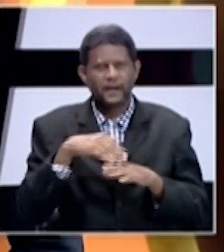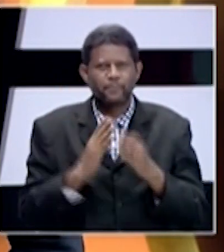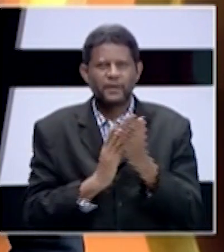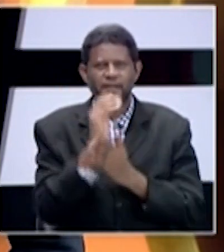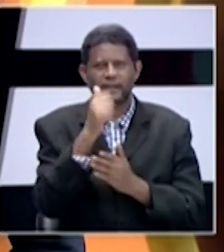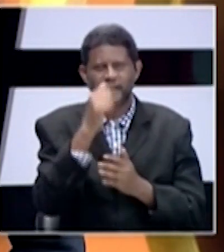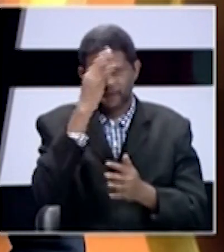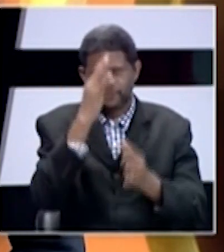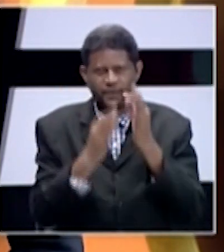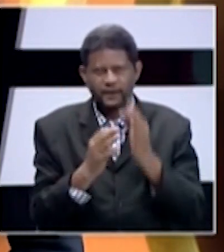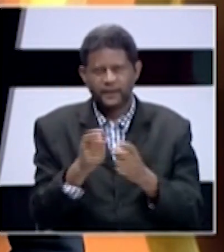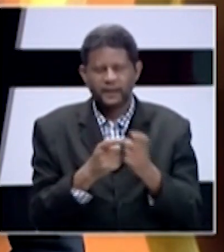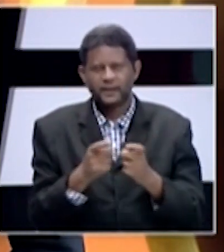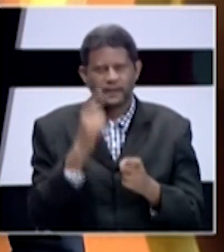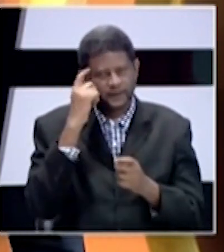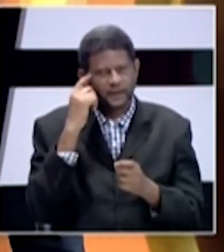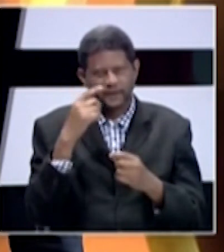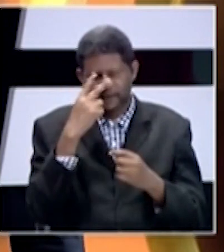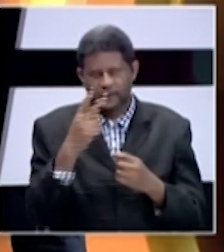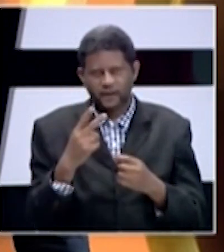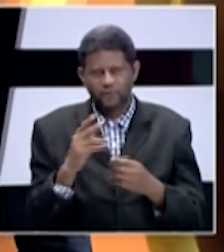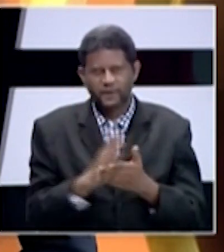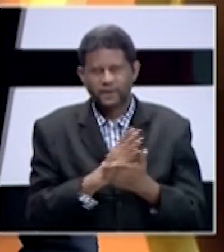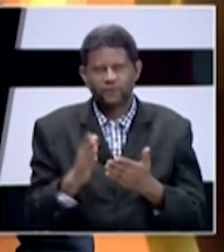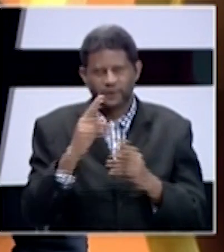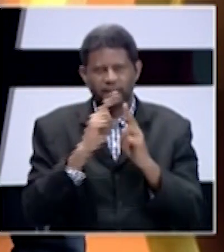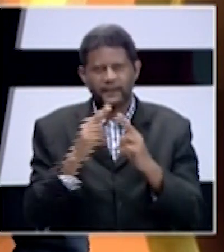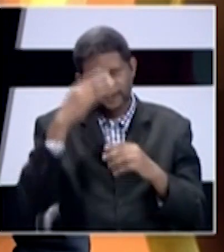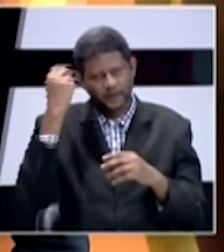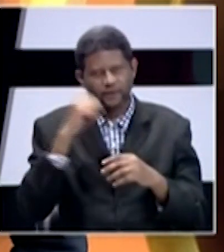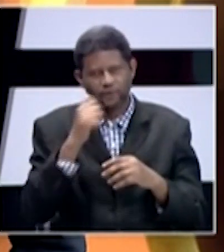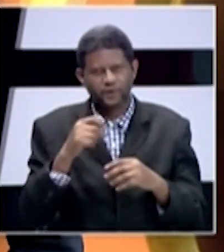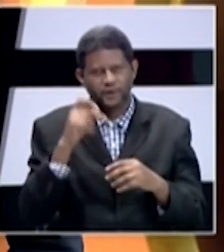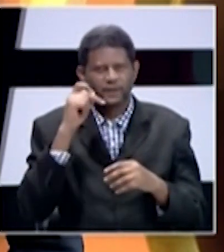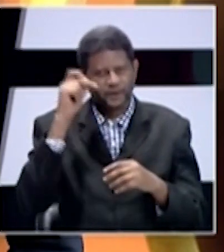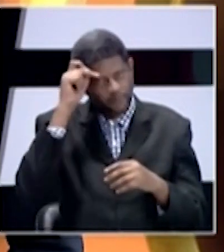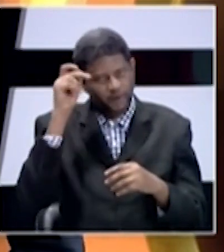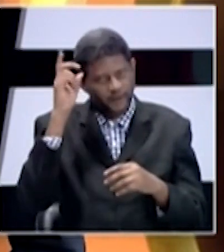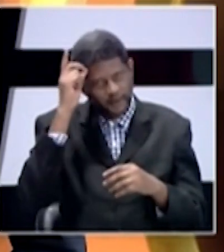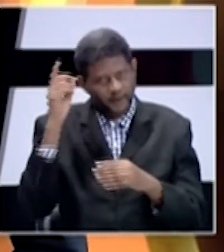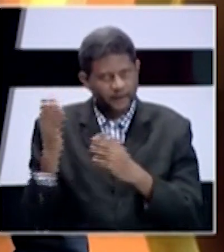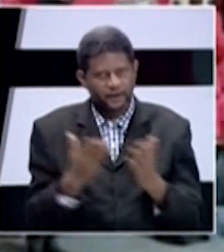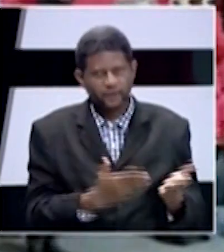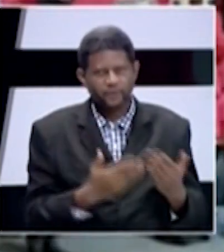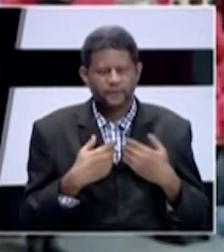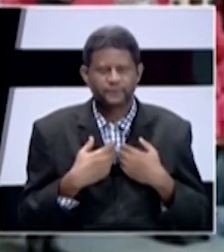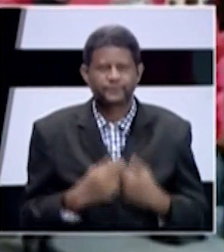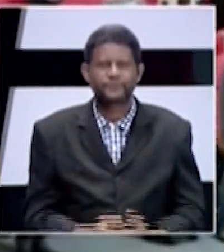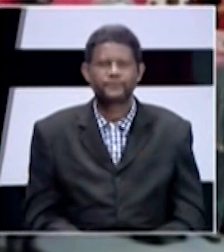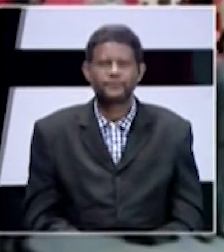عرس محدارات تقراي زرعي ووفين تاريخ أير السعني لهم نام رحيا كم سوايد والله